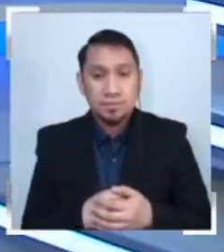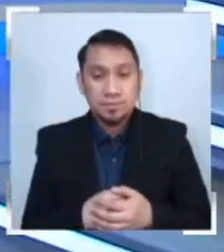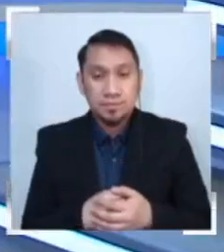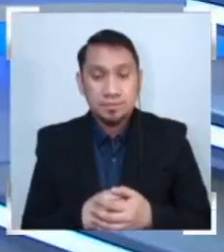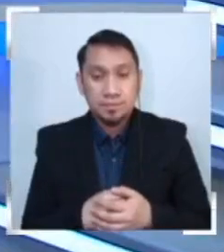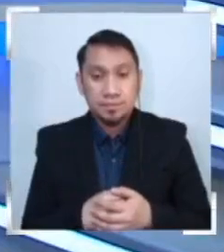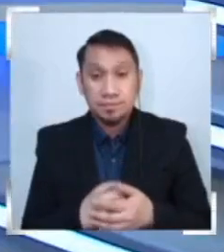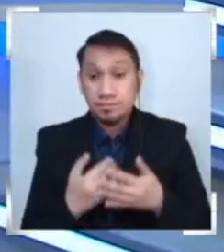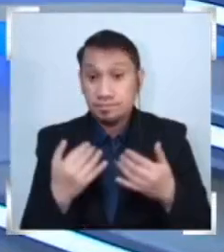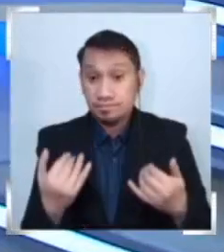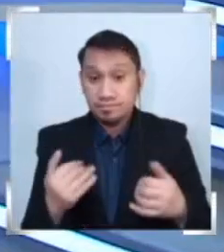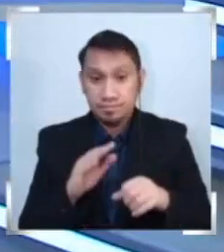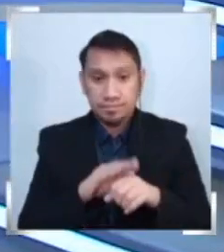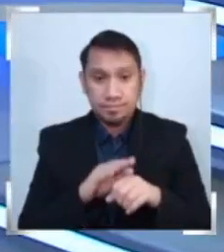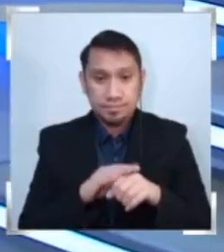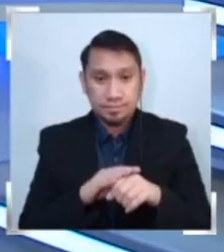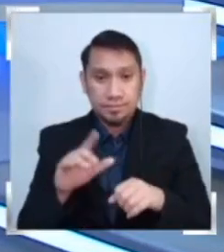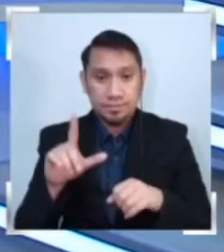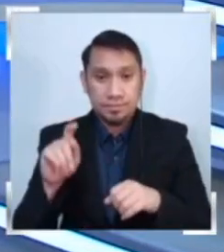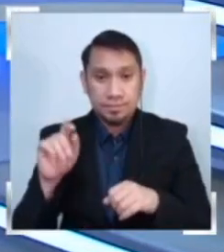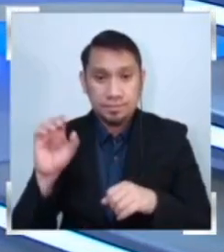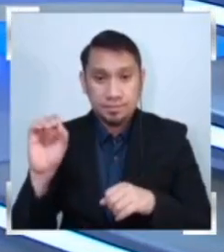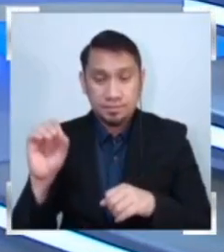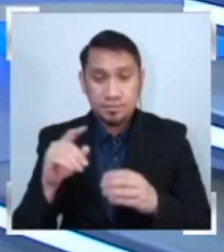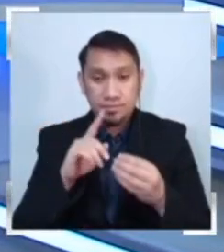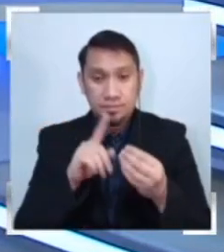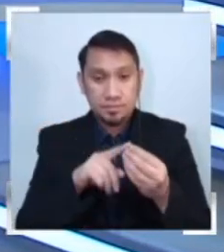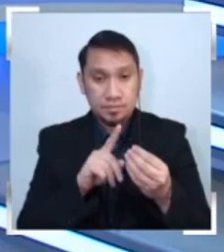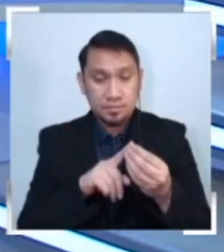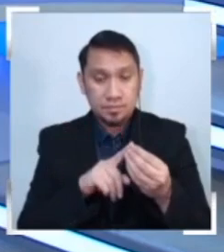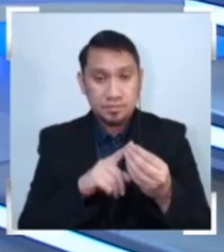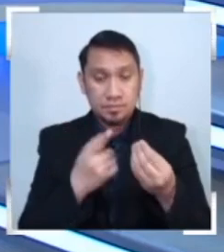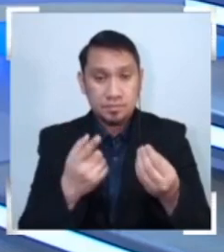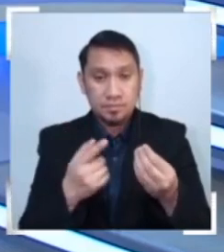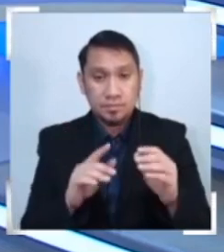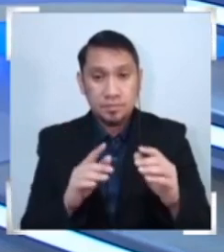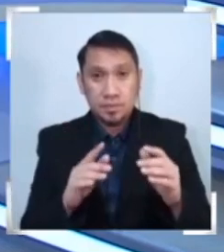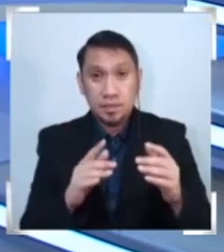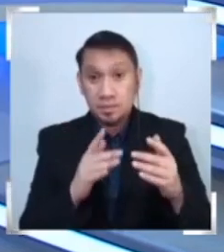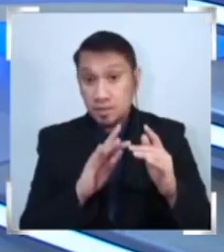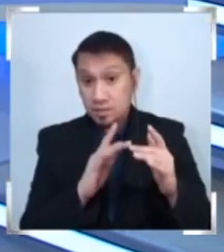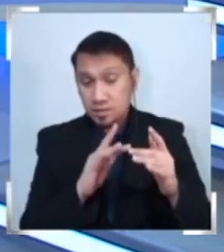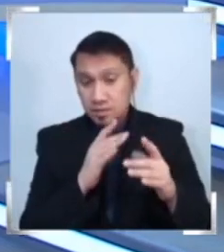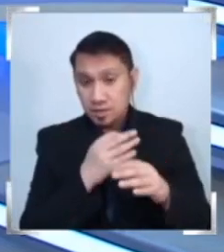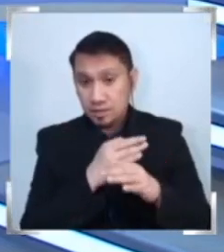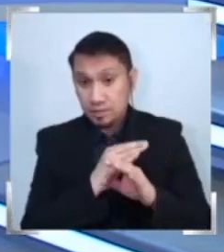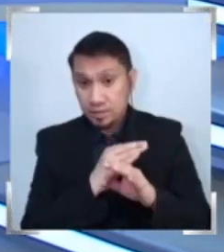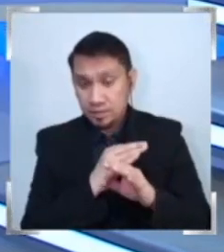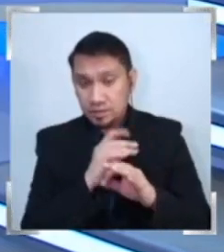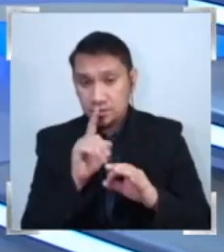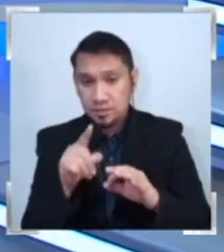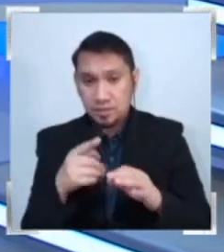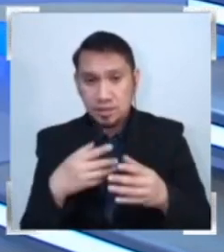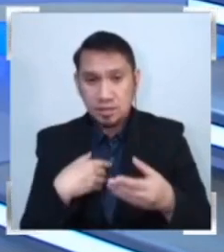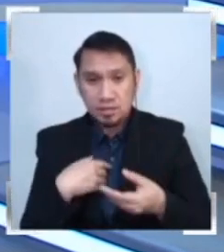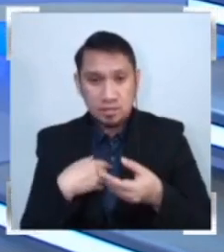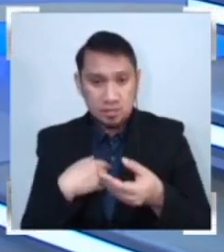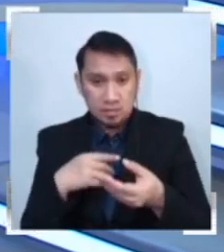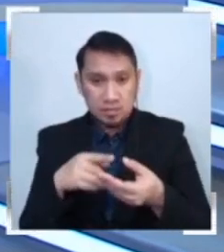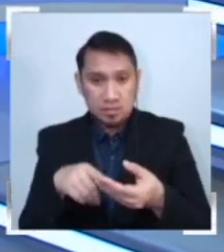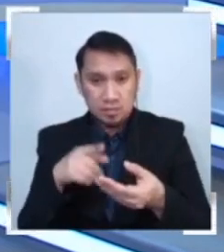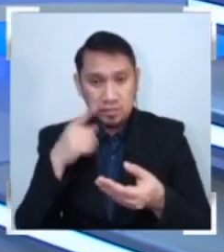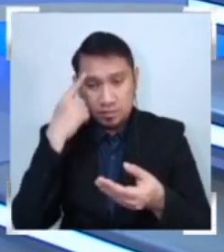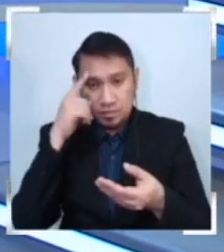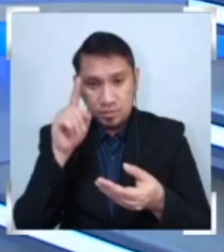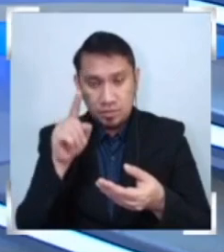Nagbabala Land Transportation Office o LTO laban sa mga umano'y online fixer na package nilang alok sa pag-aayos ng lisensya. Saksi